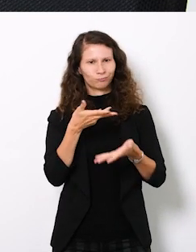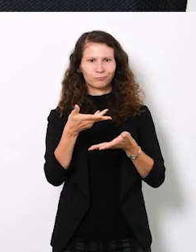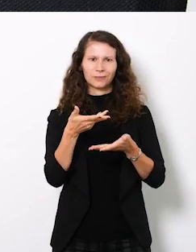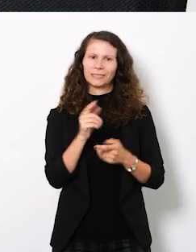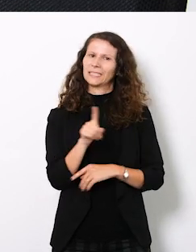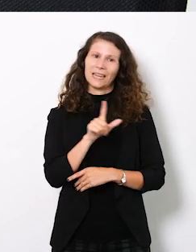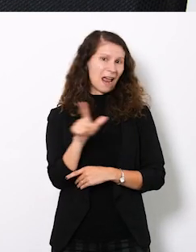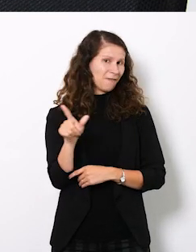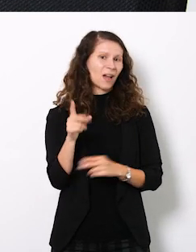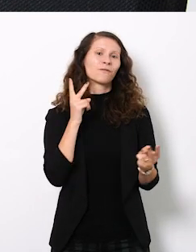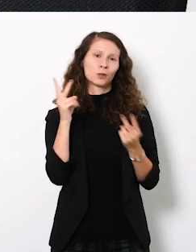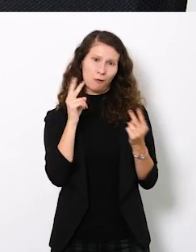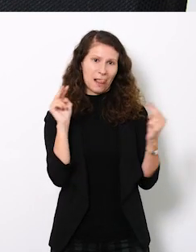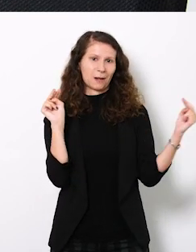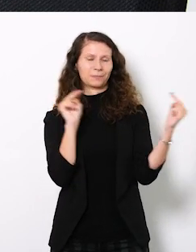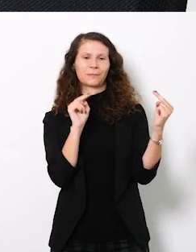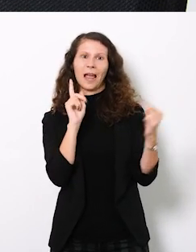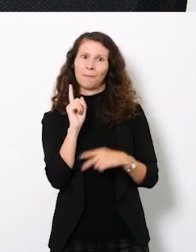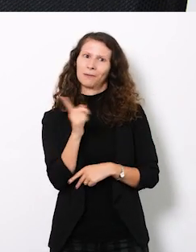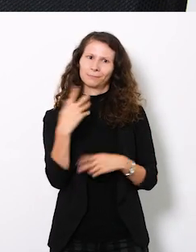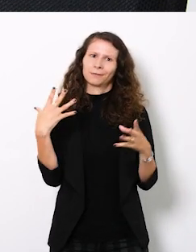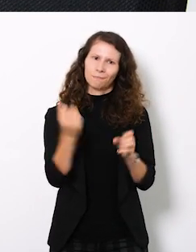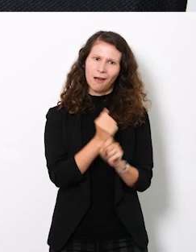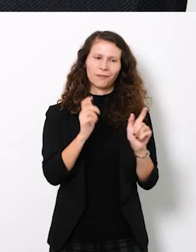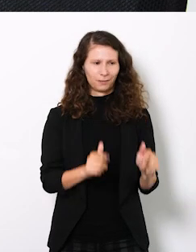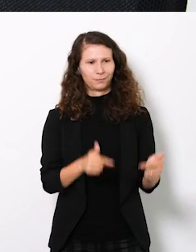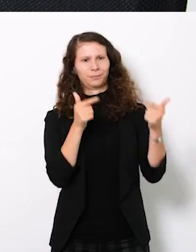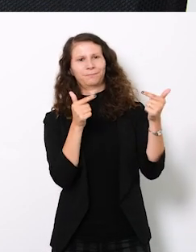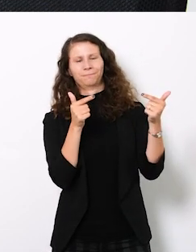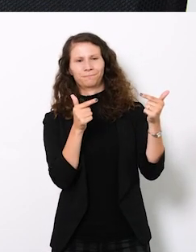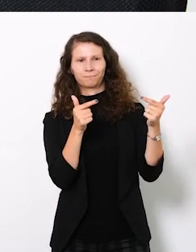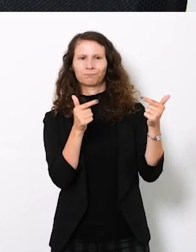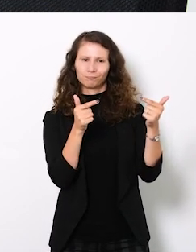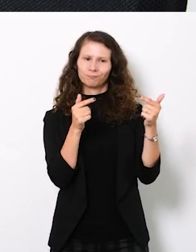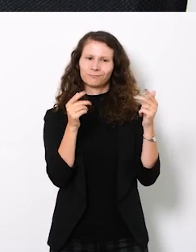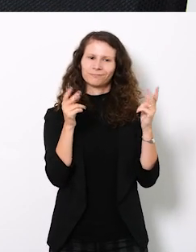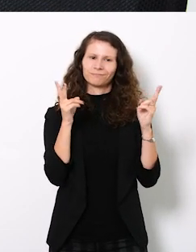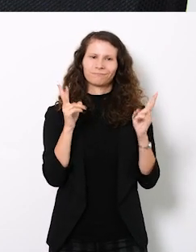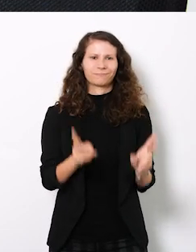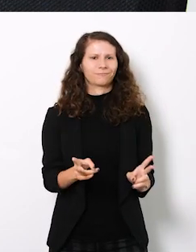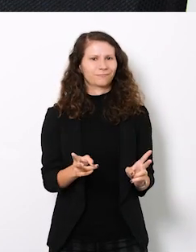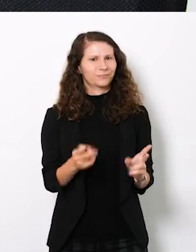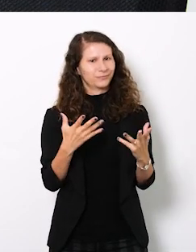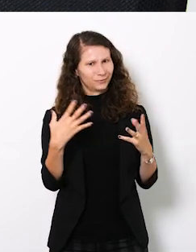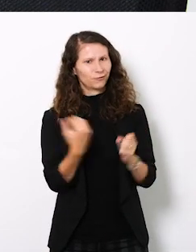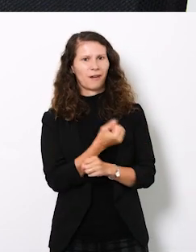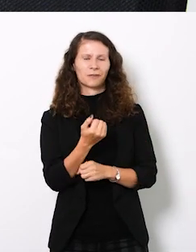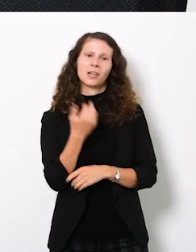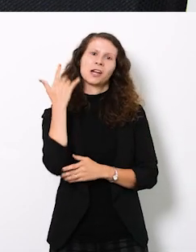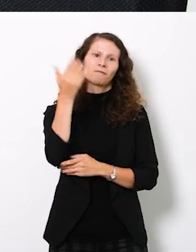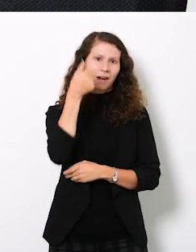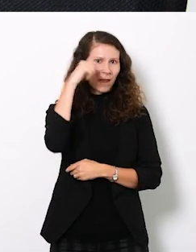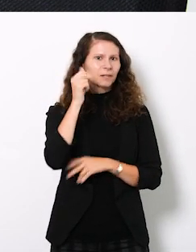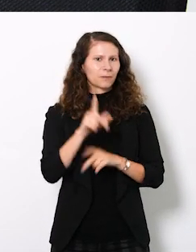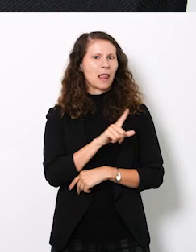Gespräch. Nicht live, sondern virtuell, aber wir haben es geschafft, haben zusammengefunden hier und werden das irgendwann in